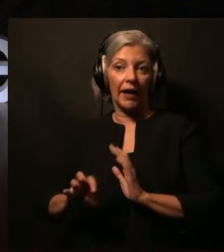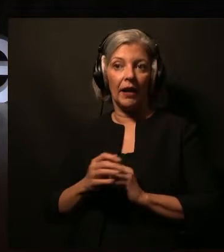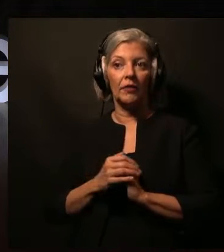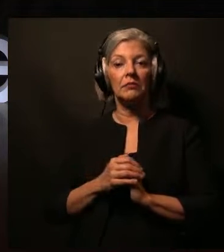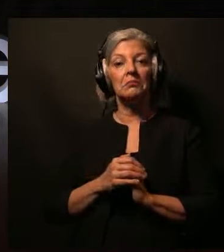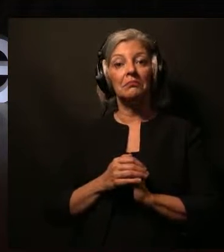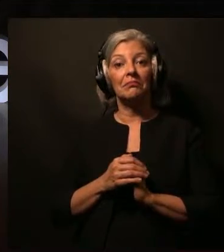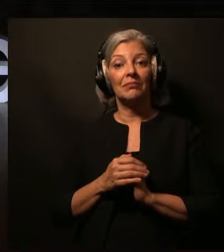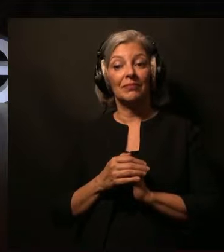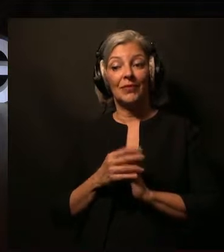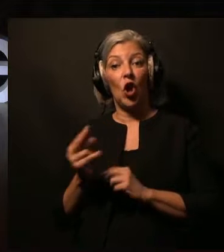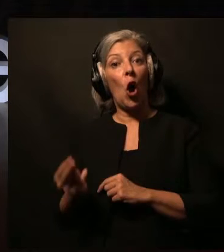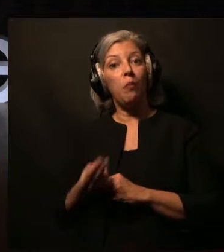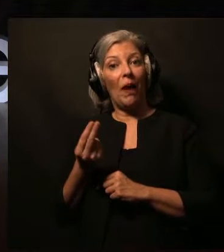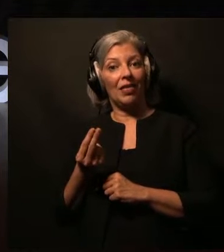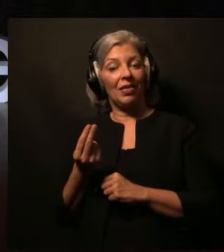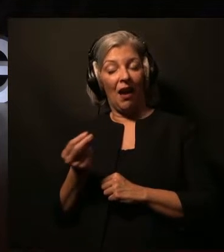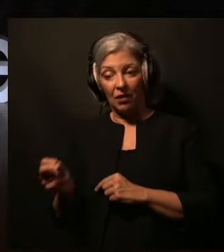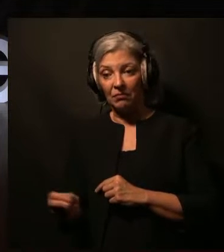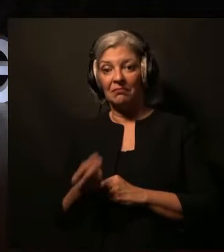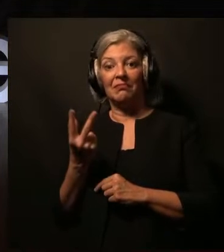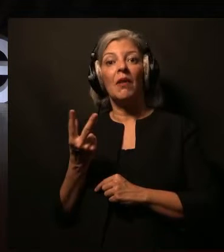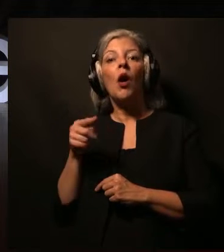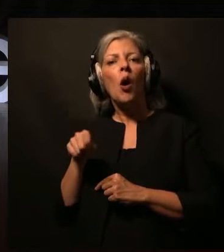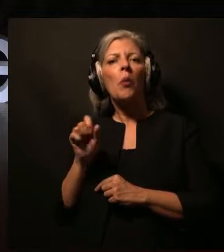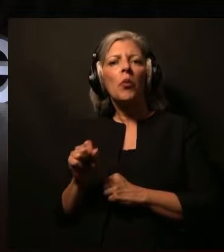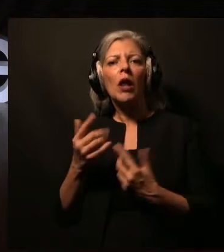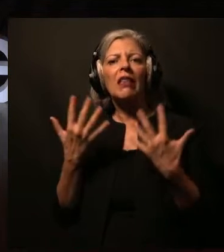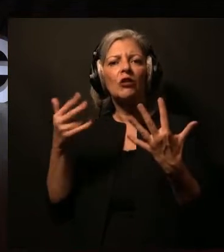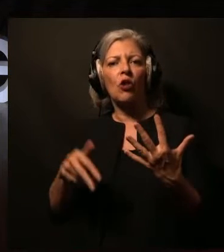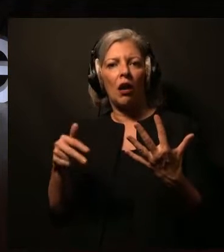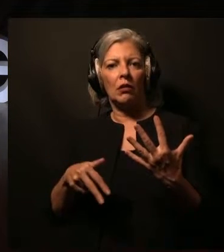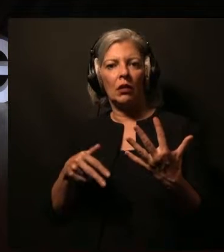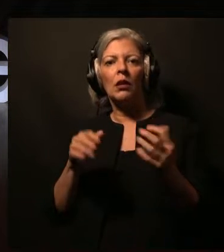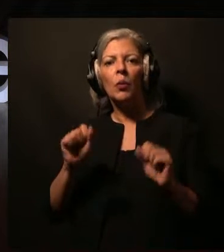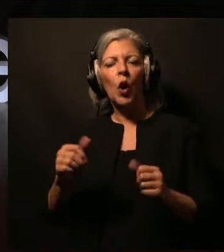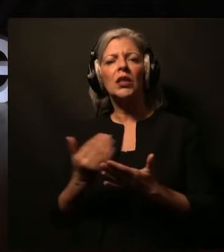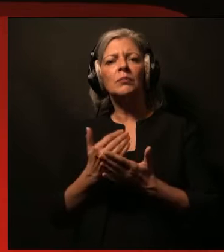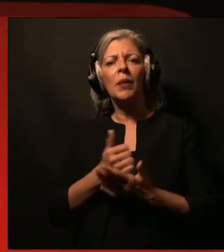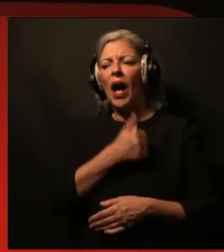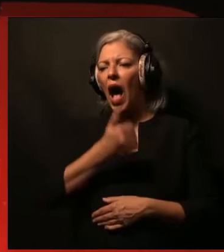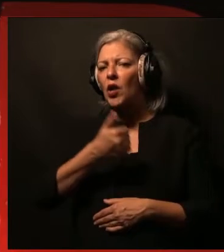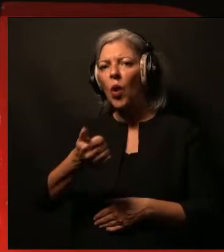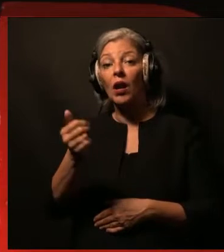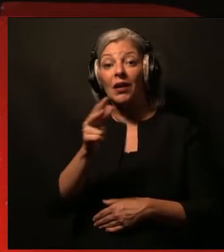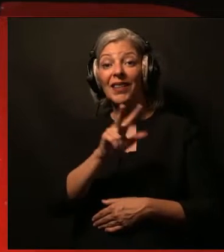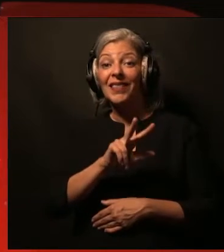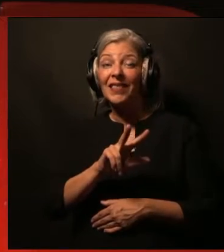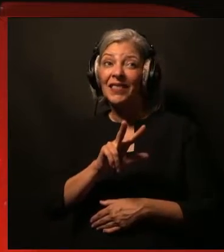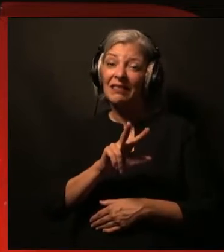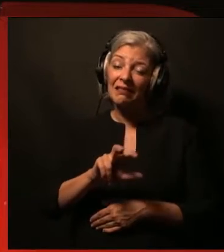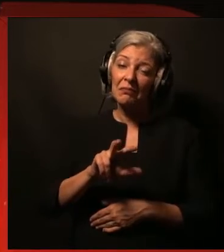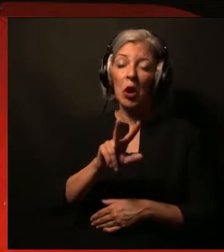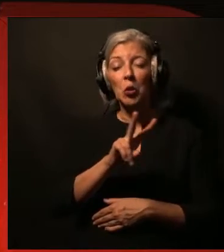invece può durare fino a 10 anni Permette un risparmio annuale tra i 150 e i 200